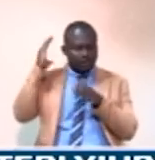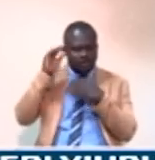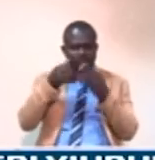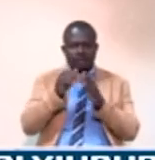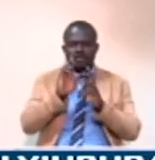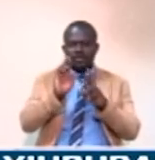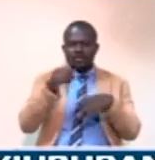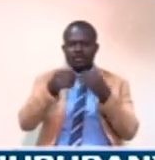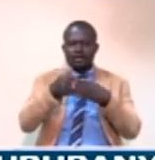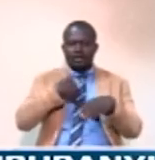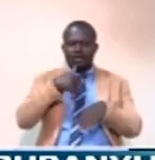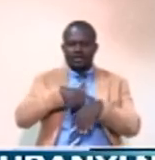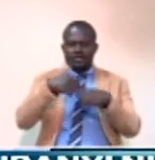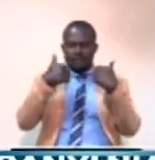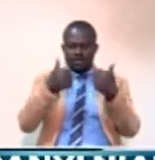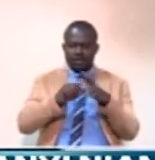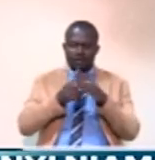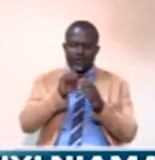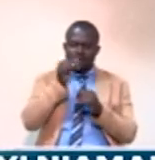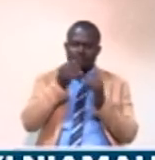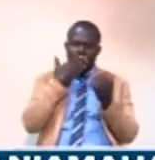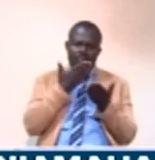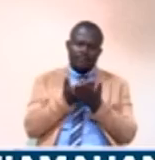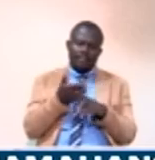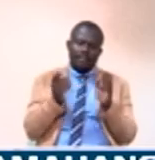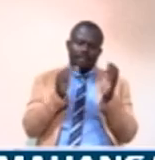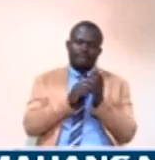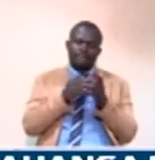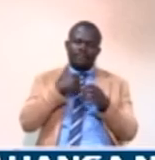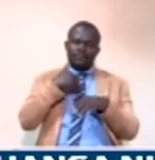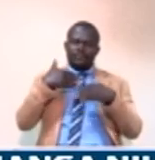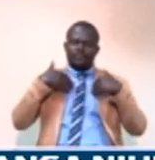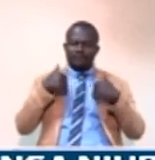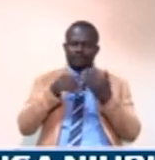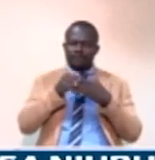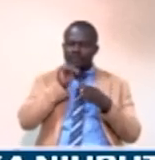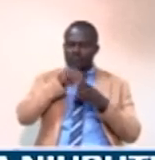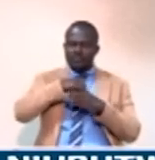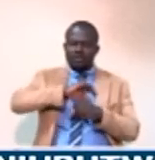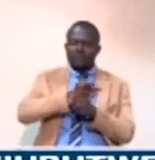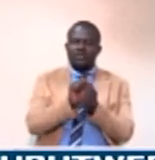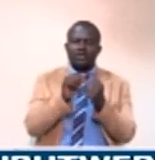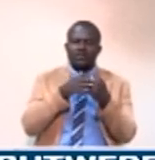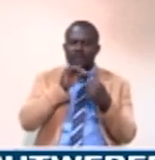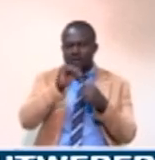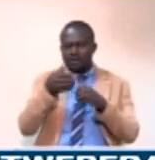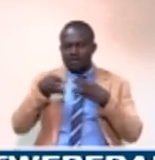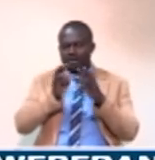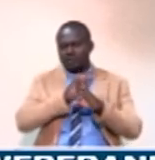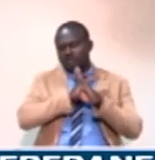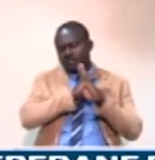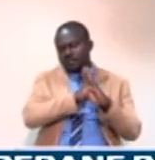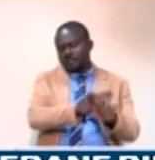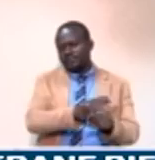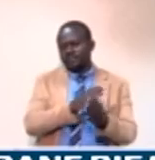twizere ko mukomeje kumererwa neza, twizere ko mugiye gutangira weekend neza, ariko mugire ubuzima buzira COVID-19. Nta bundi buryo no kwirinda